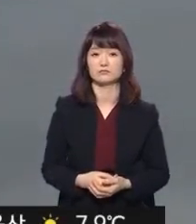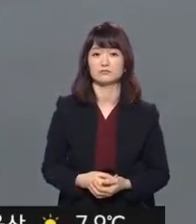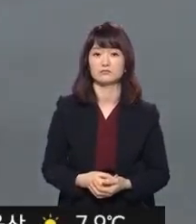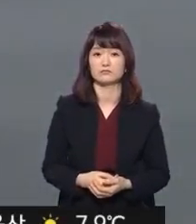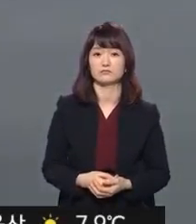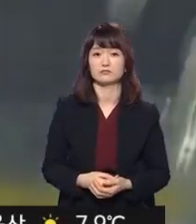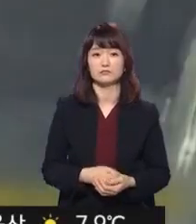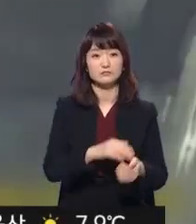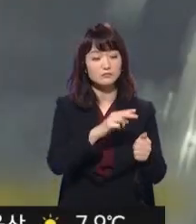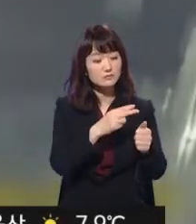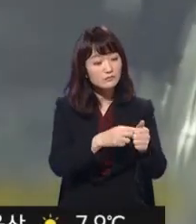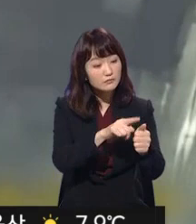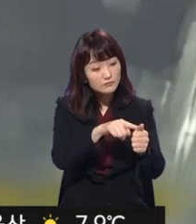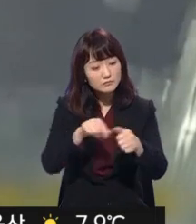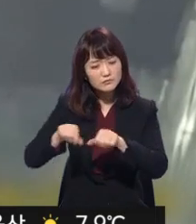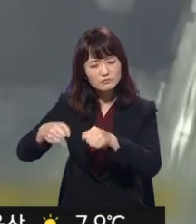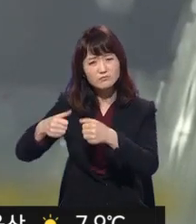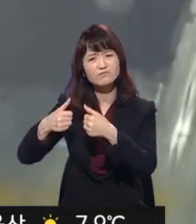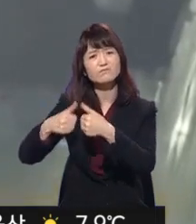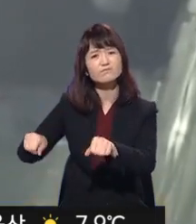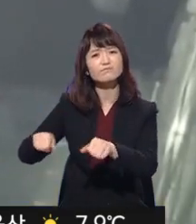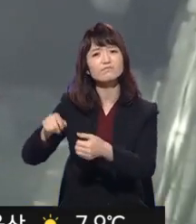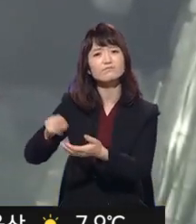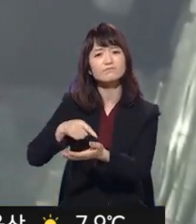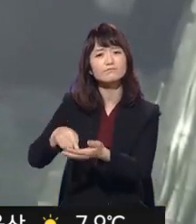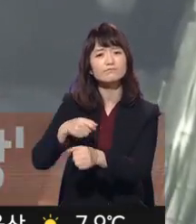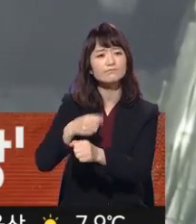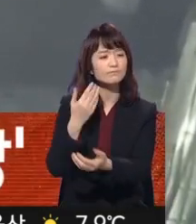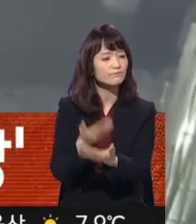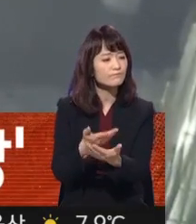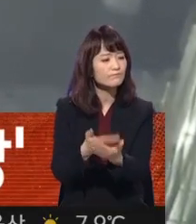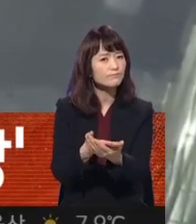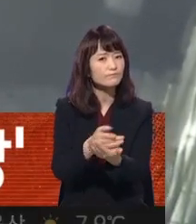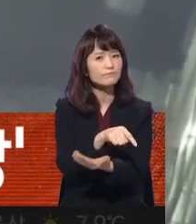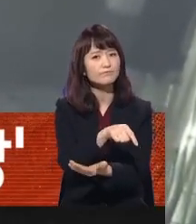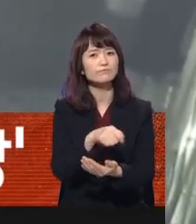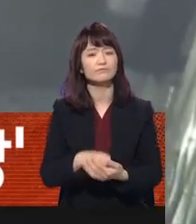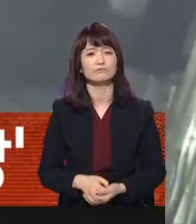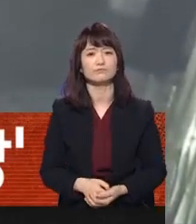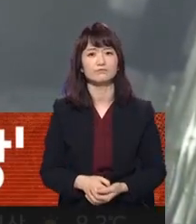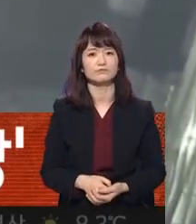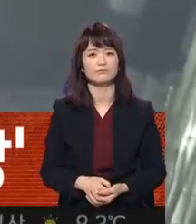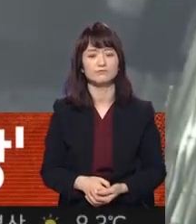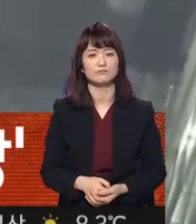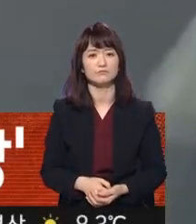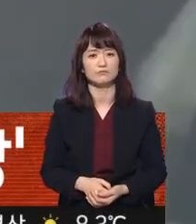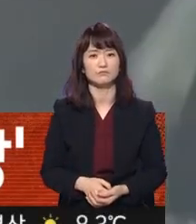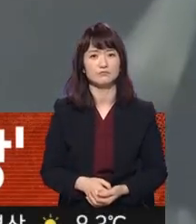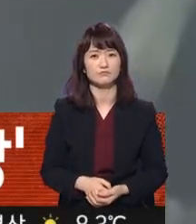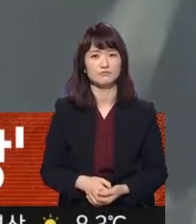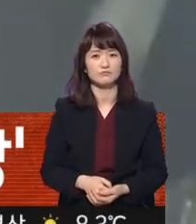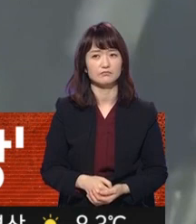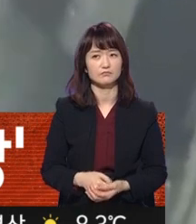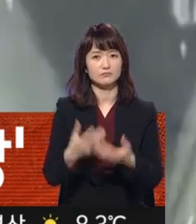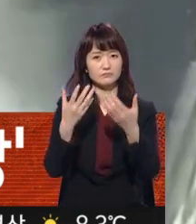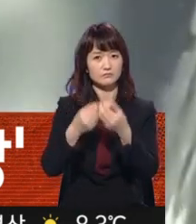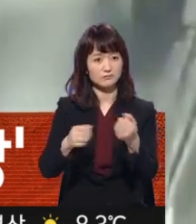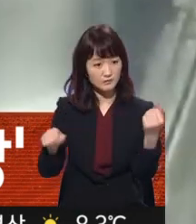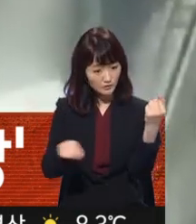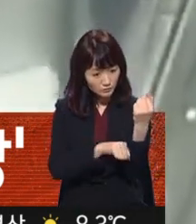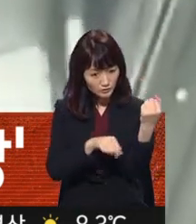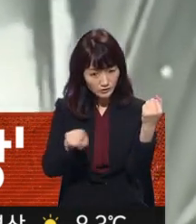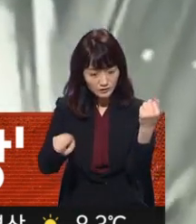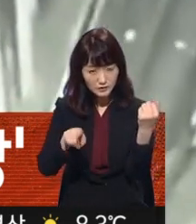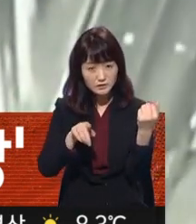선생님 오토바이 파손된 건 변상해 주셔야지 했더니 흡사이 도끼가네 도끼냐 했을 때 아닙니다 했던